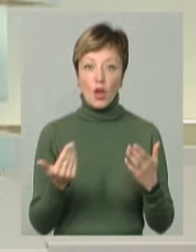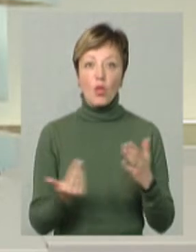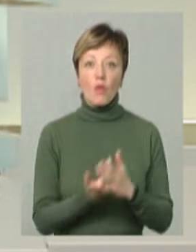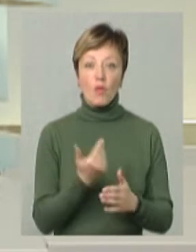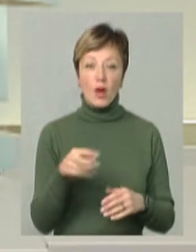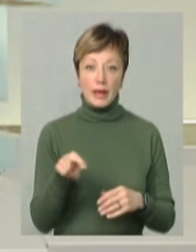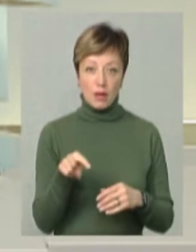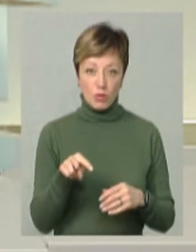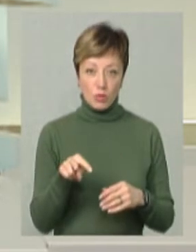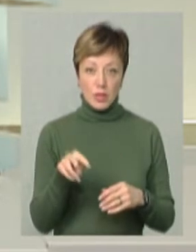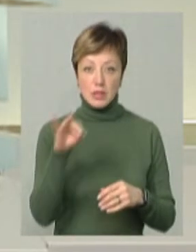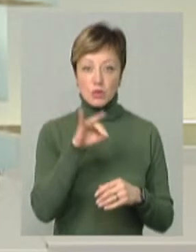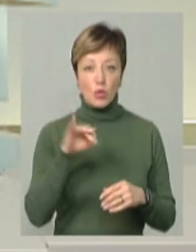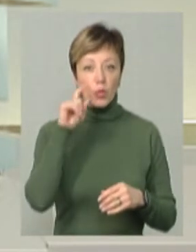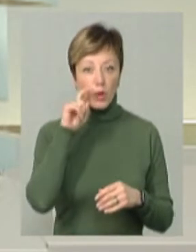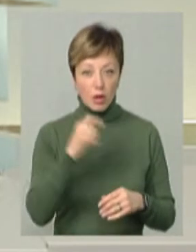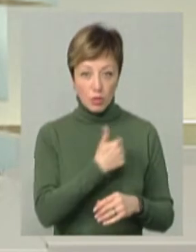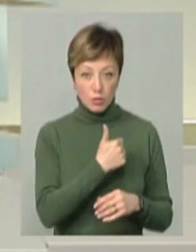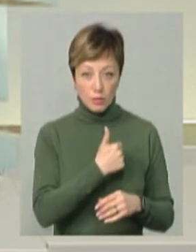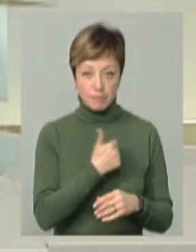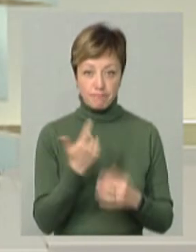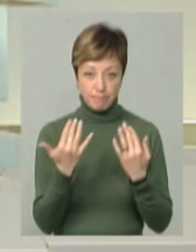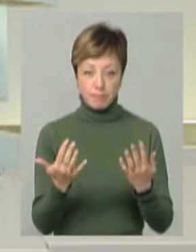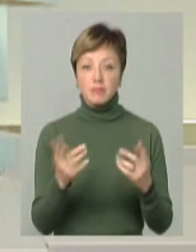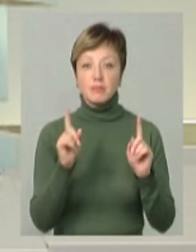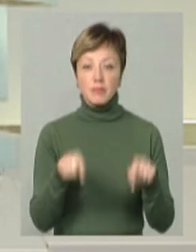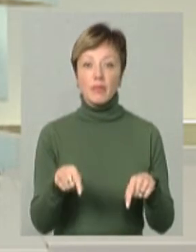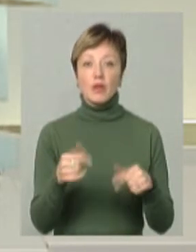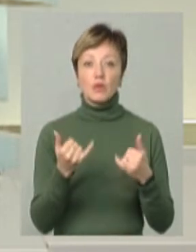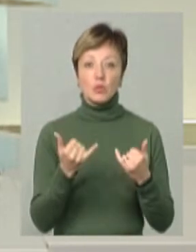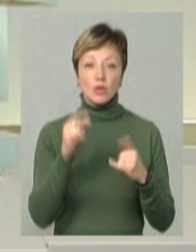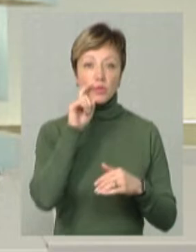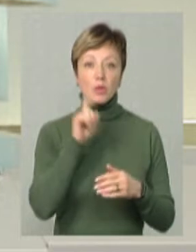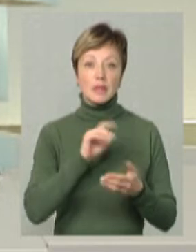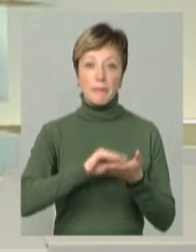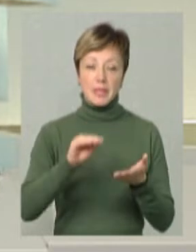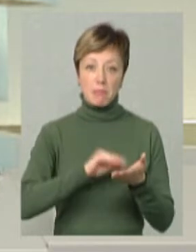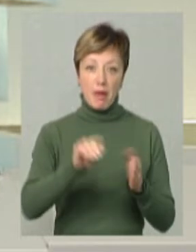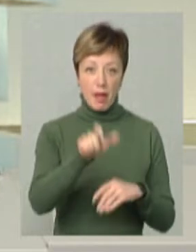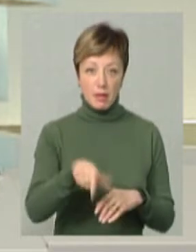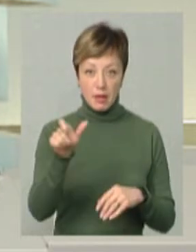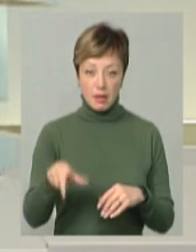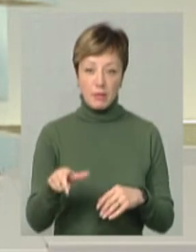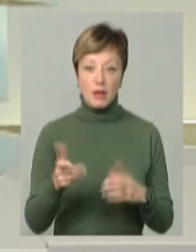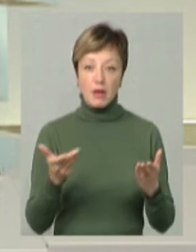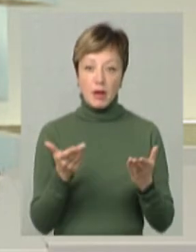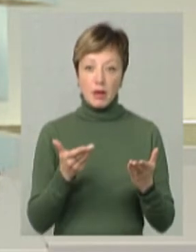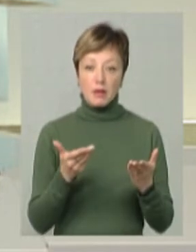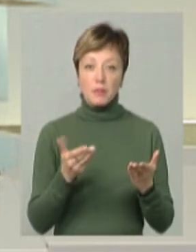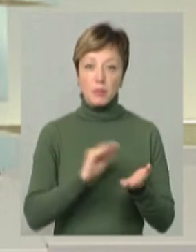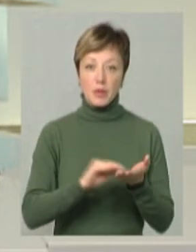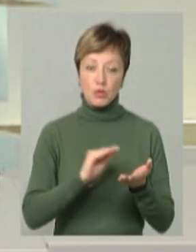нової літератури, з історії України, також запитують сучасних українських письменників, які пишуть,